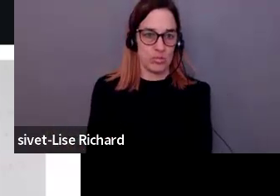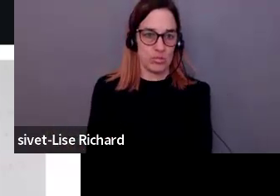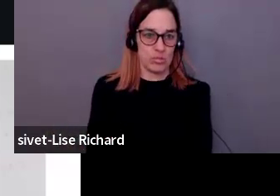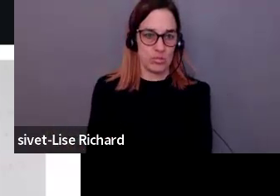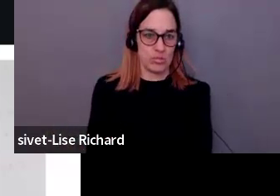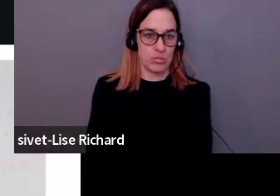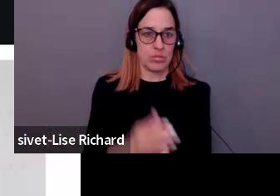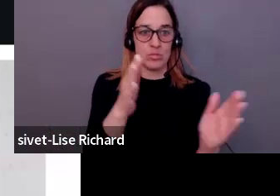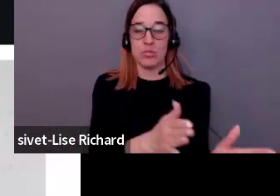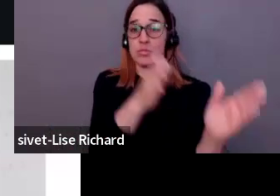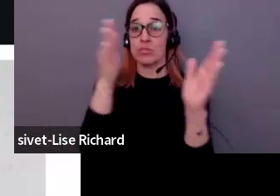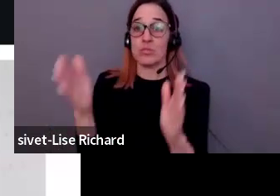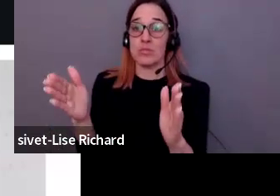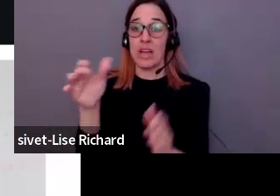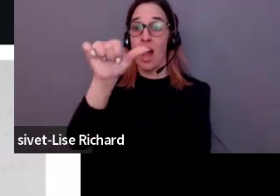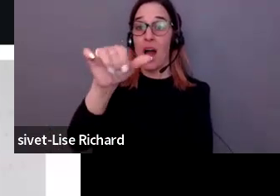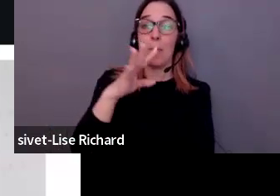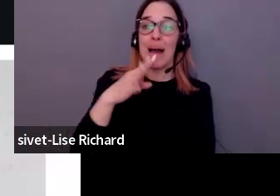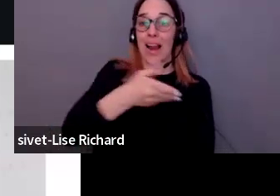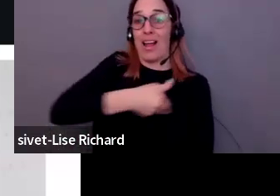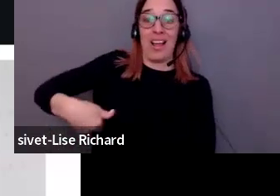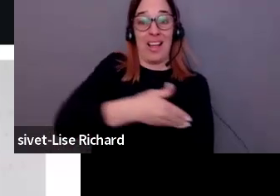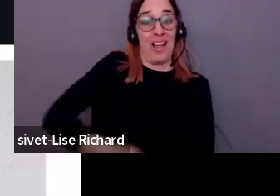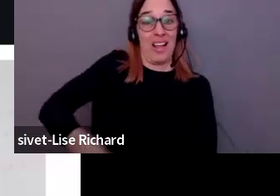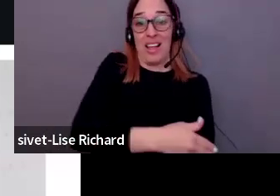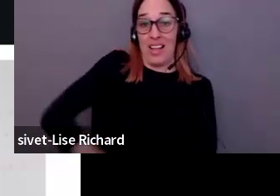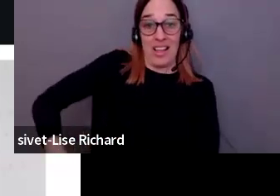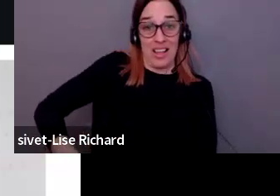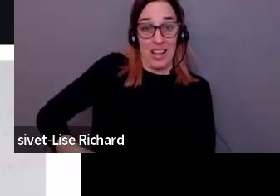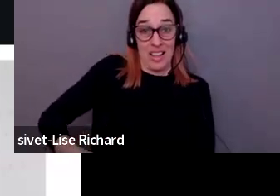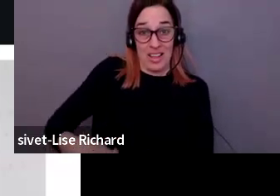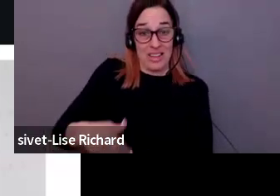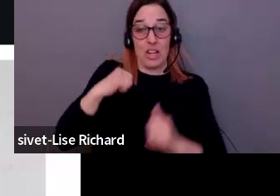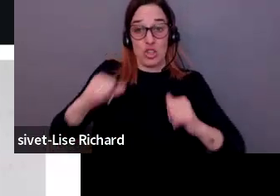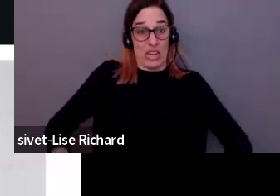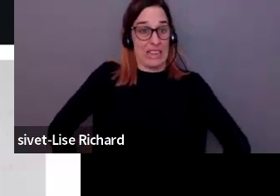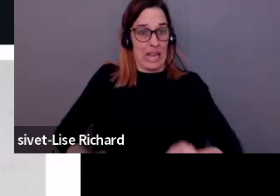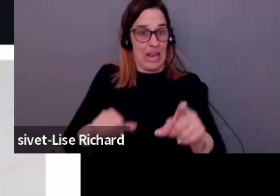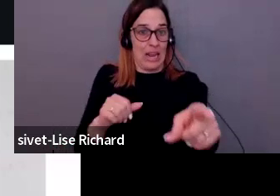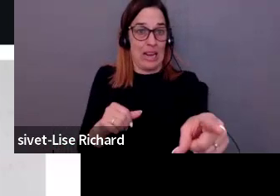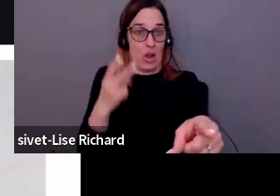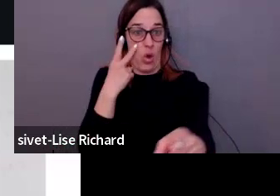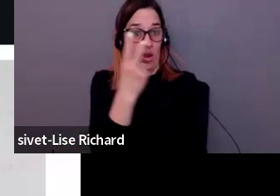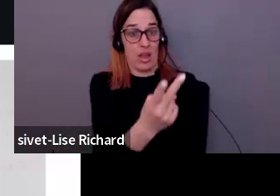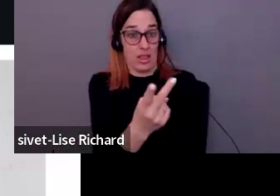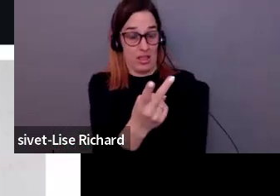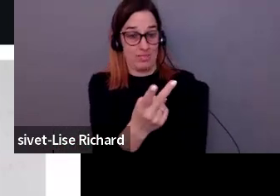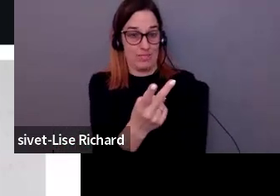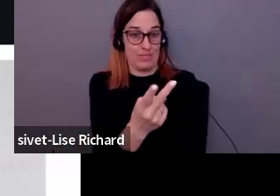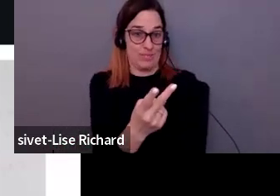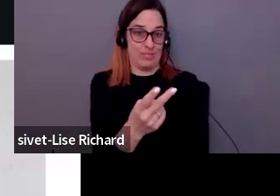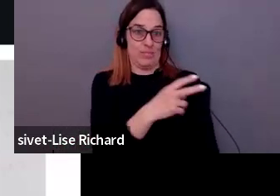Notre silhouette en A, quand on parlait des rayures à l'horizontale, quand on regarde la madame, là, ça